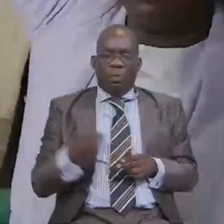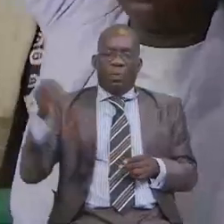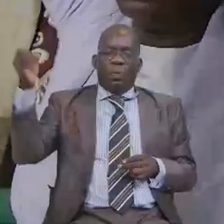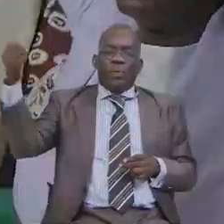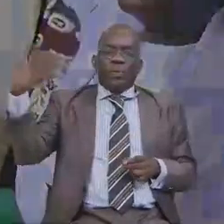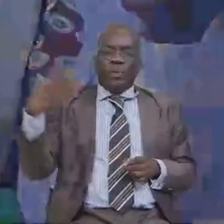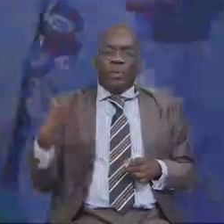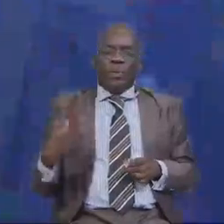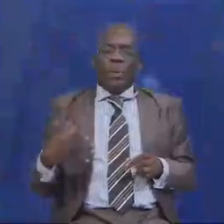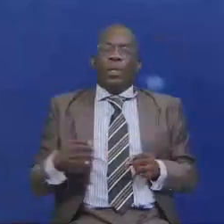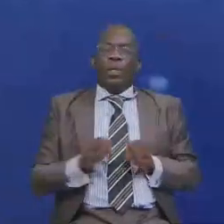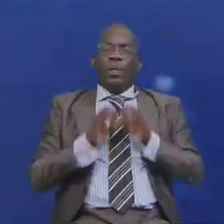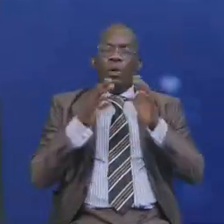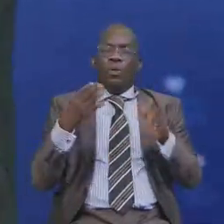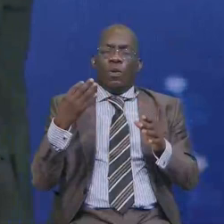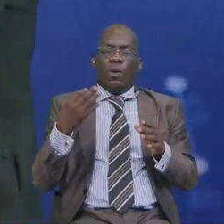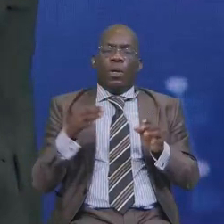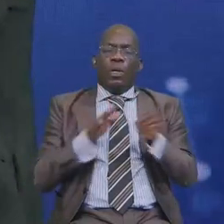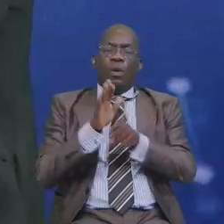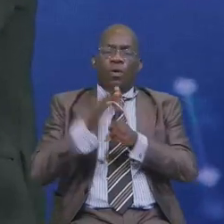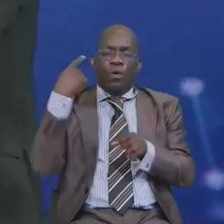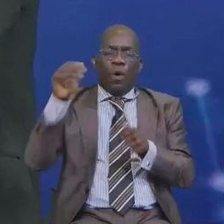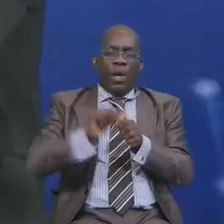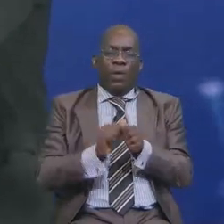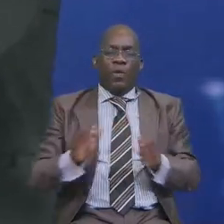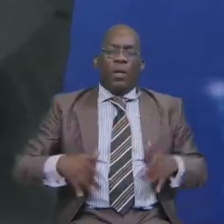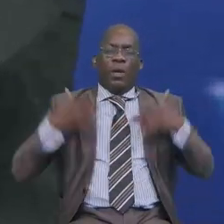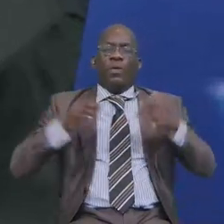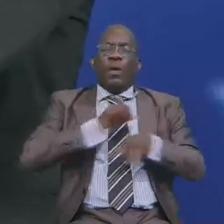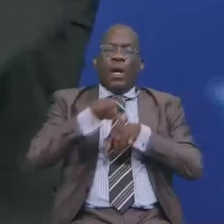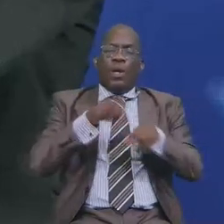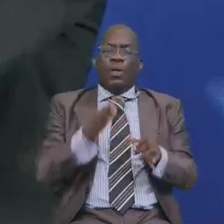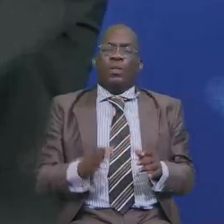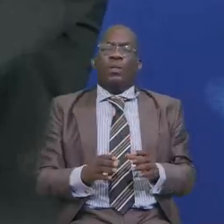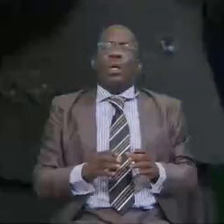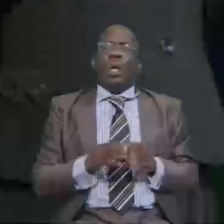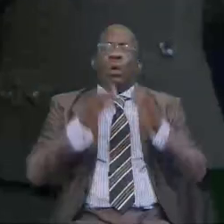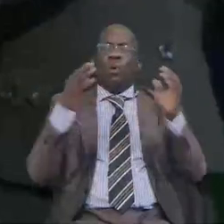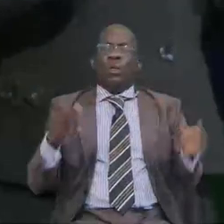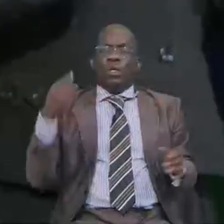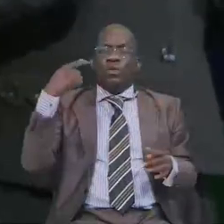Grâce abondante pour chaque vie. L'onction abondante dans chaque vie.